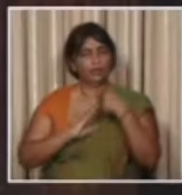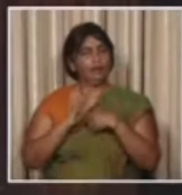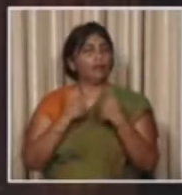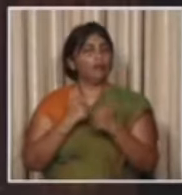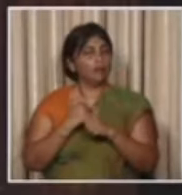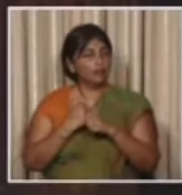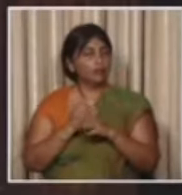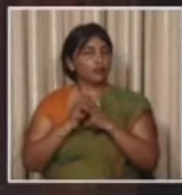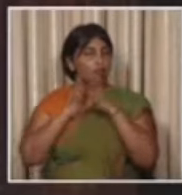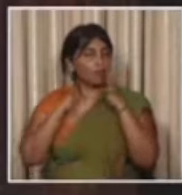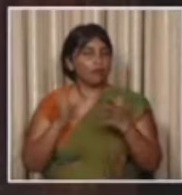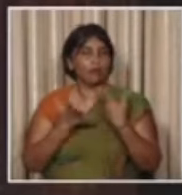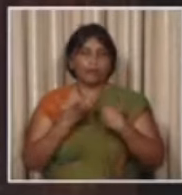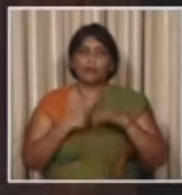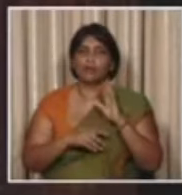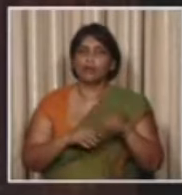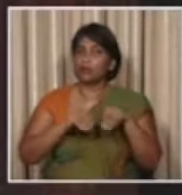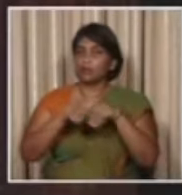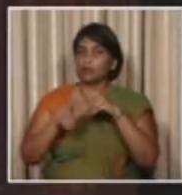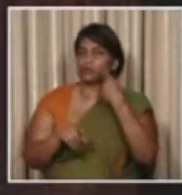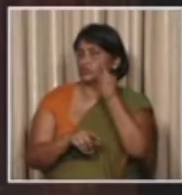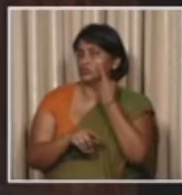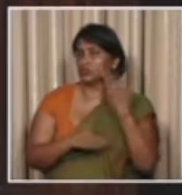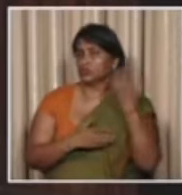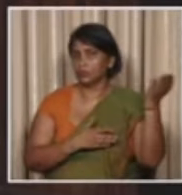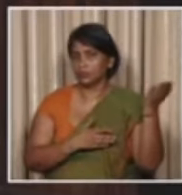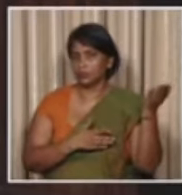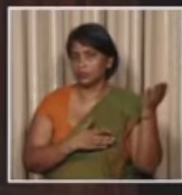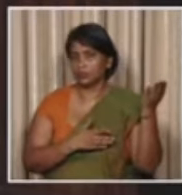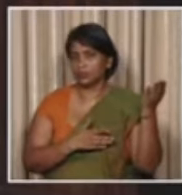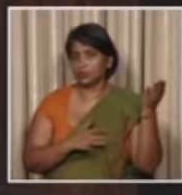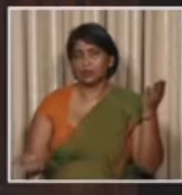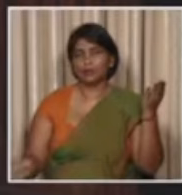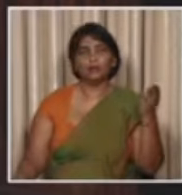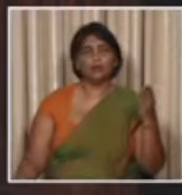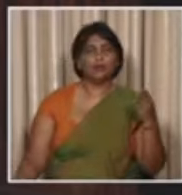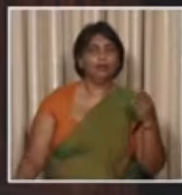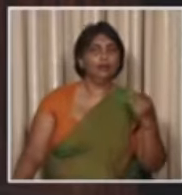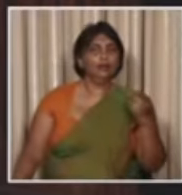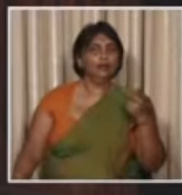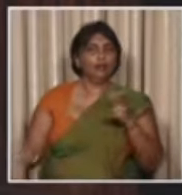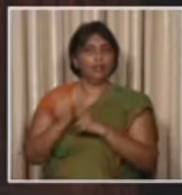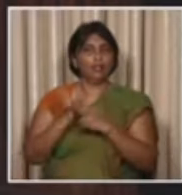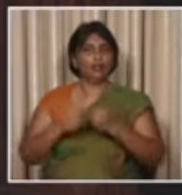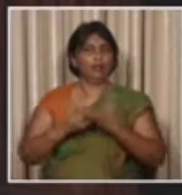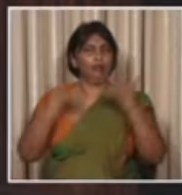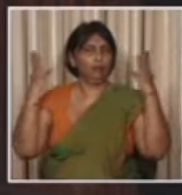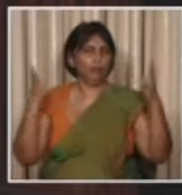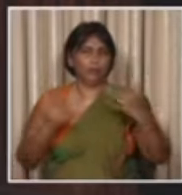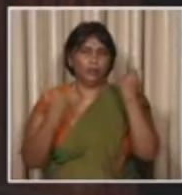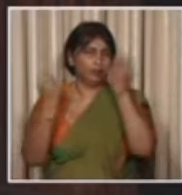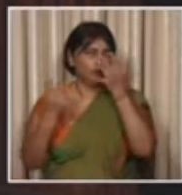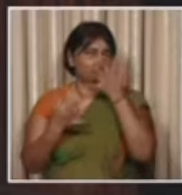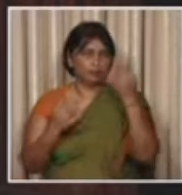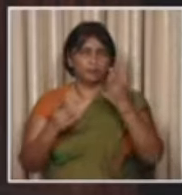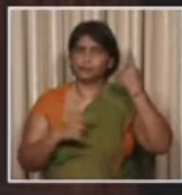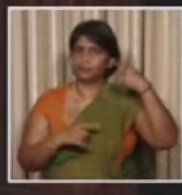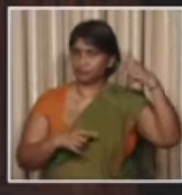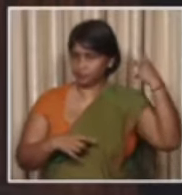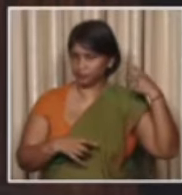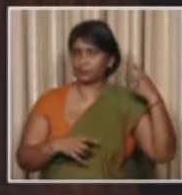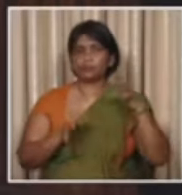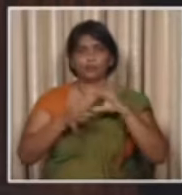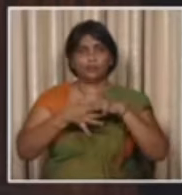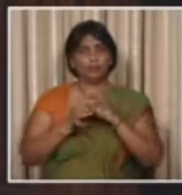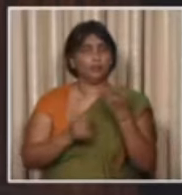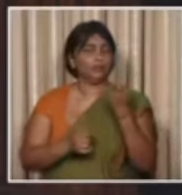ගොඩාක් දේවල් හදන්න ඕනේ. අපේ රටේ ගොවියා අසරණ වෙලා හරි. ආර්ථික මධ්‍යස්ථාන එළවලු කුණු වෙනවා. පෙරේද වෙනකොට